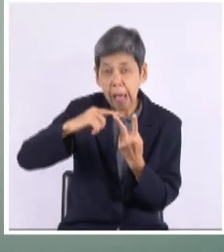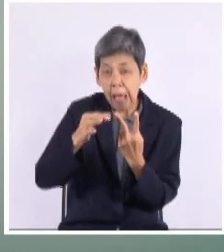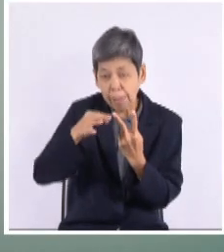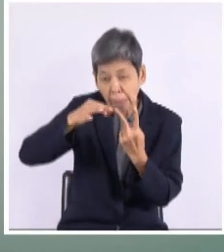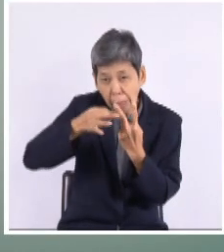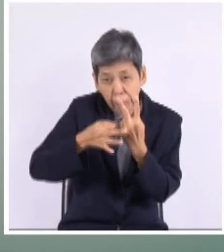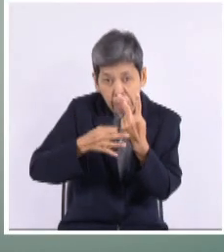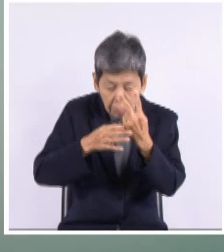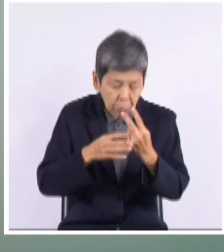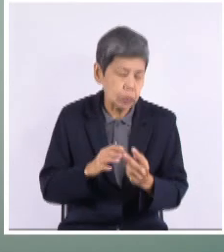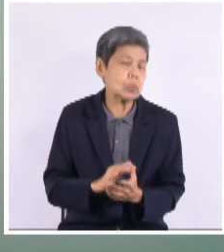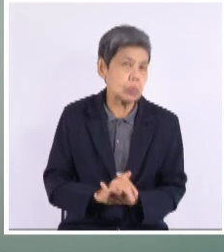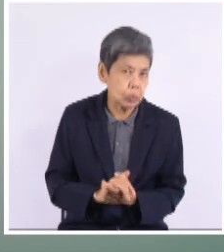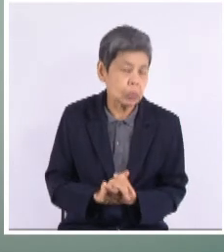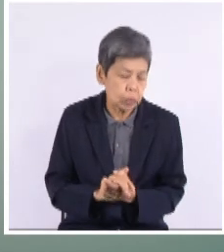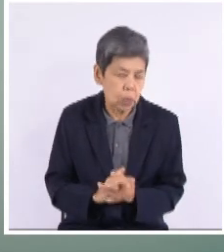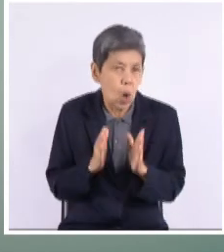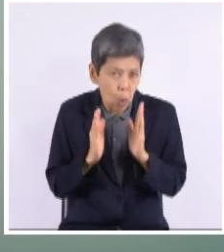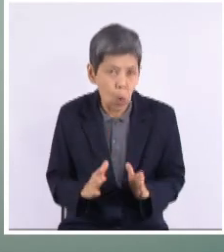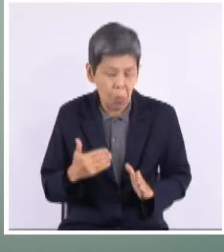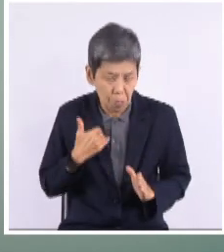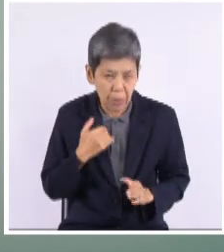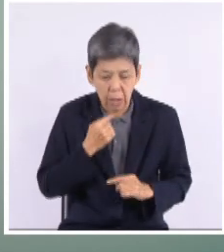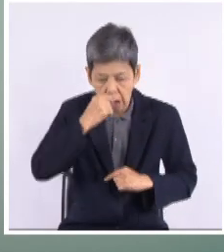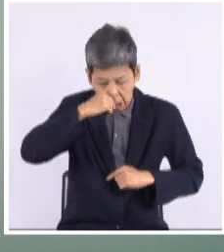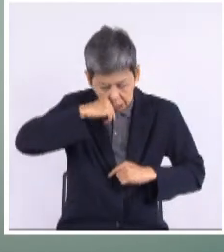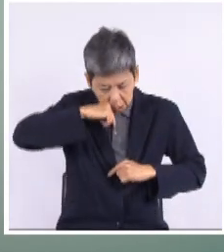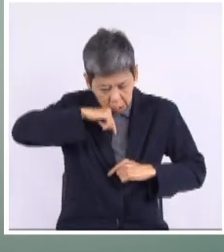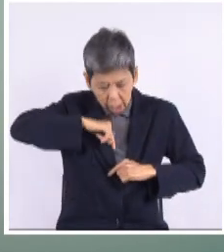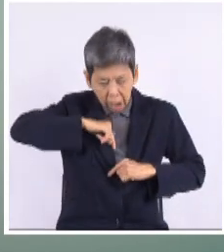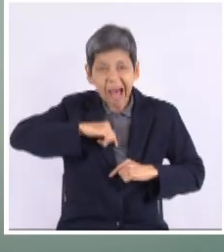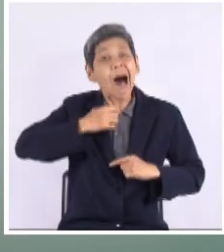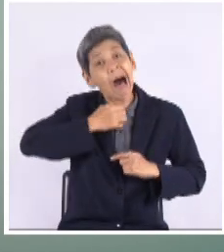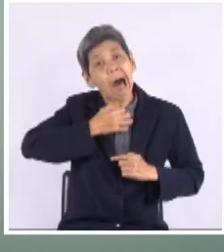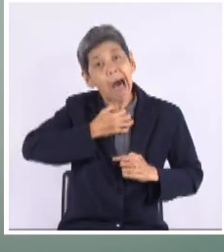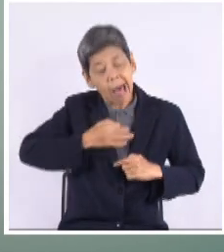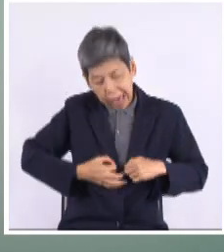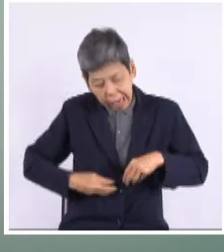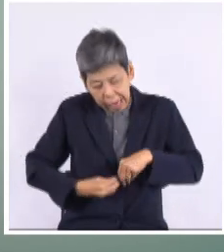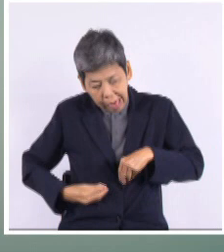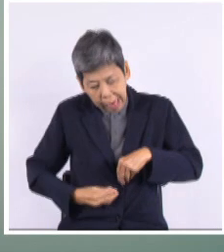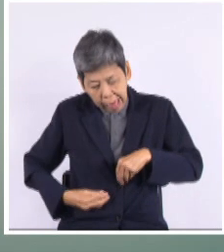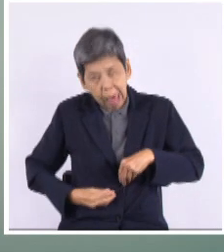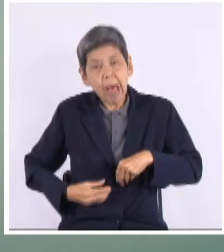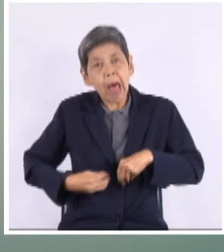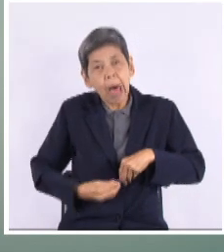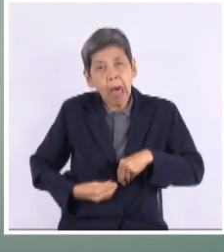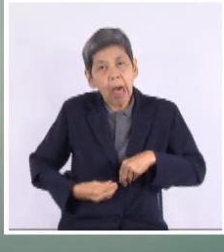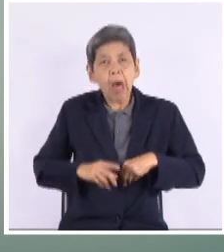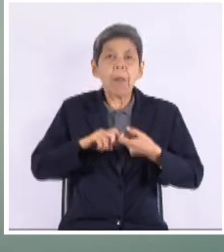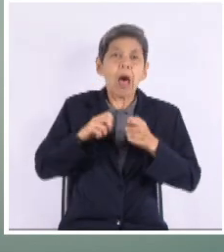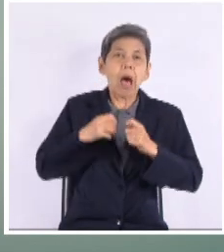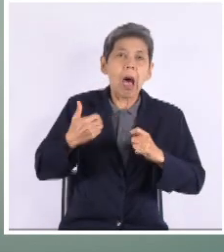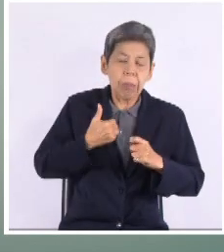ทะลุอันนี้สำคัญเลยค่ะเพราะว่าบางรายเนี่ยผ่านหลอดอาหารก็จะได้แต่มันติดค้างในลำไส้เล็กก็อาจจะทำให้ลำไส้อุดตัน